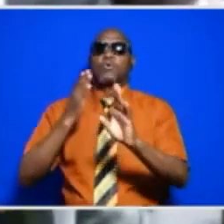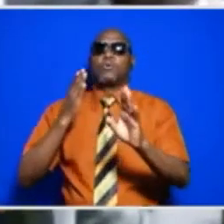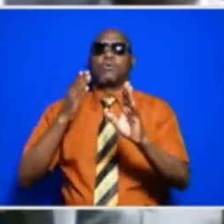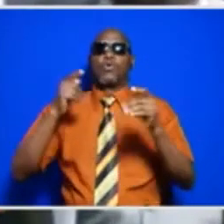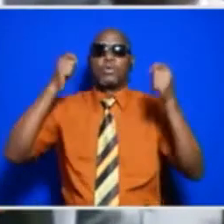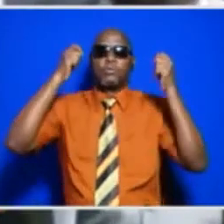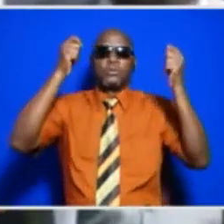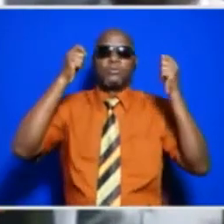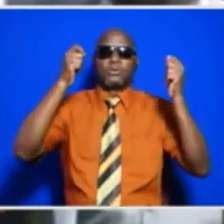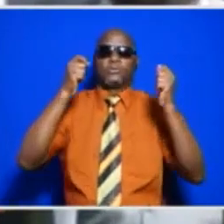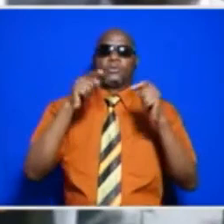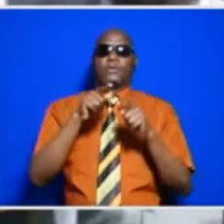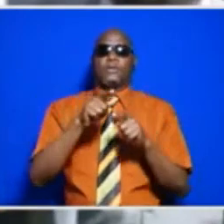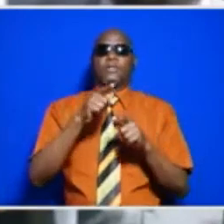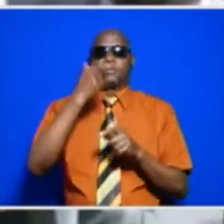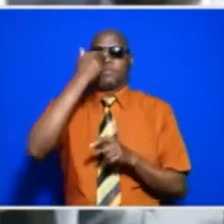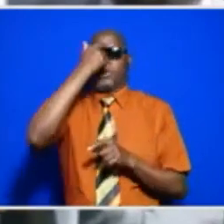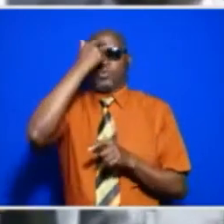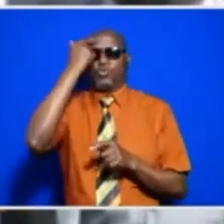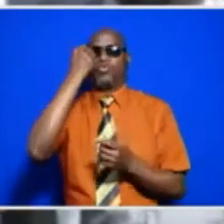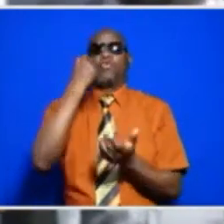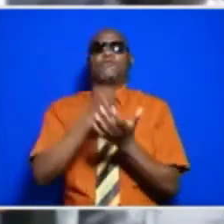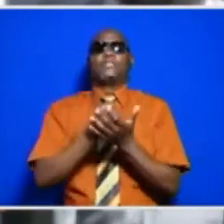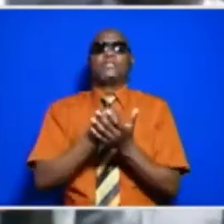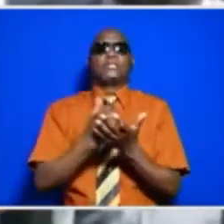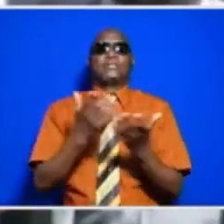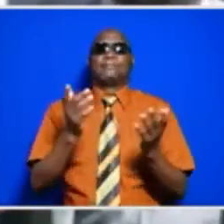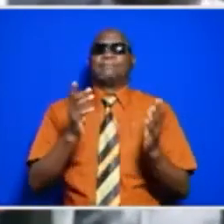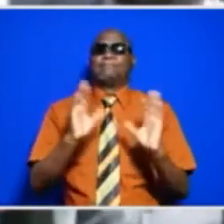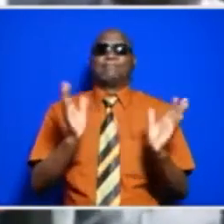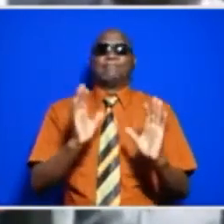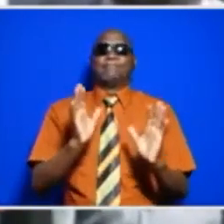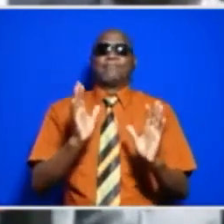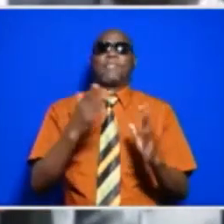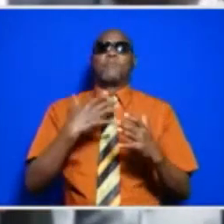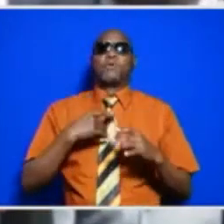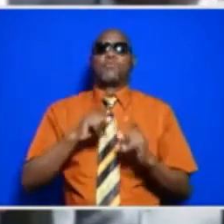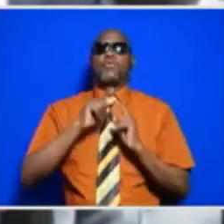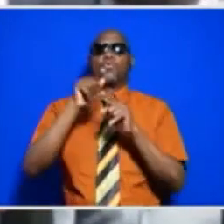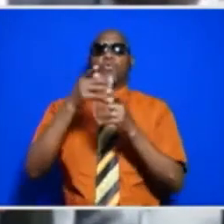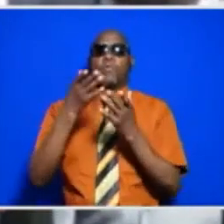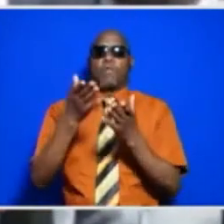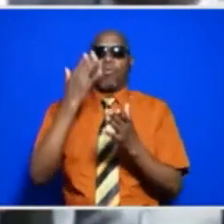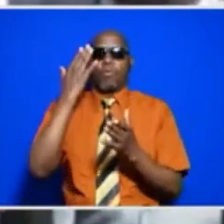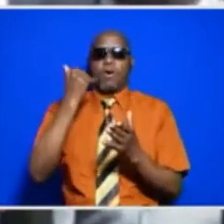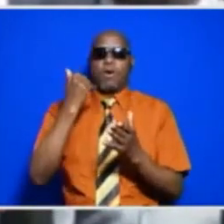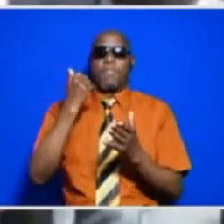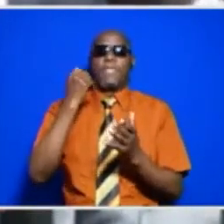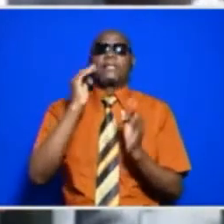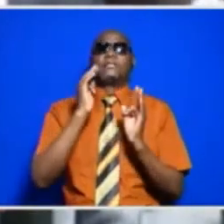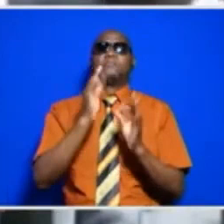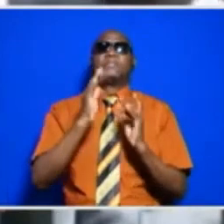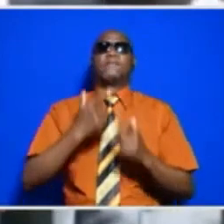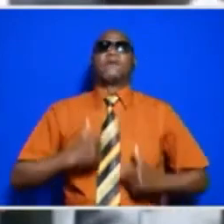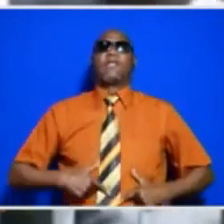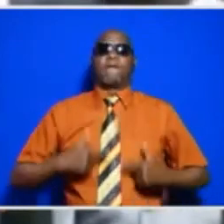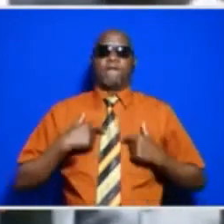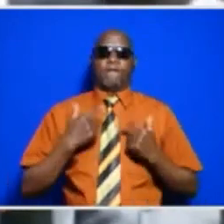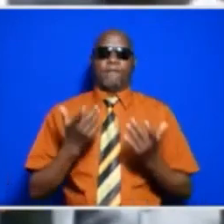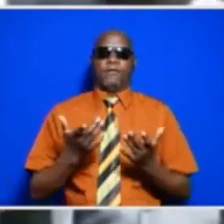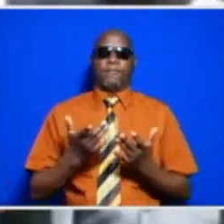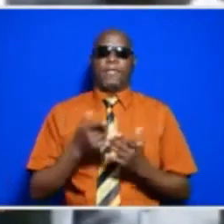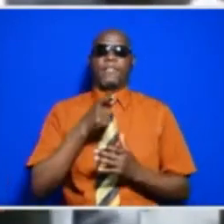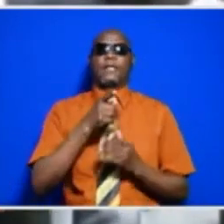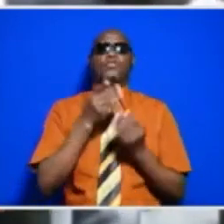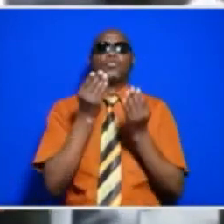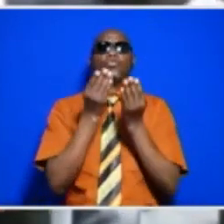demonstration maandamano kwa sababu ya ofisi fulani. Watu walienda kule kwa sababu ya gharama ya maisha. This